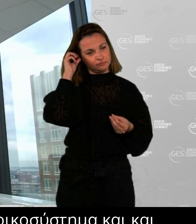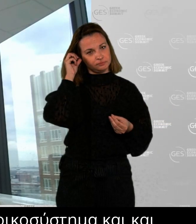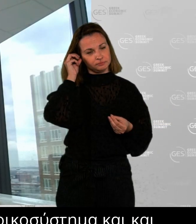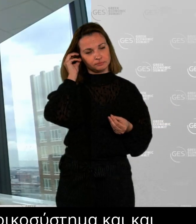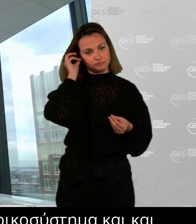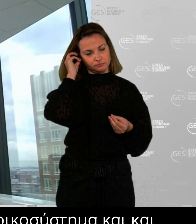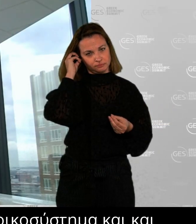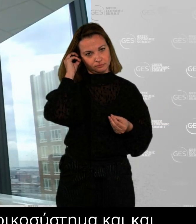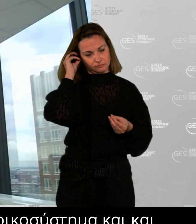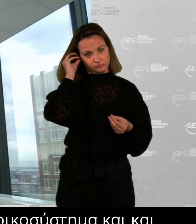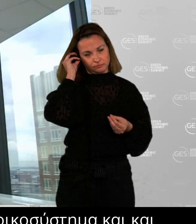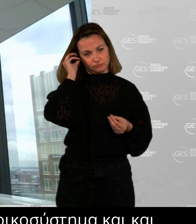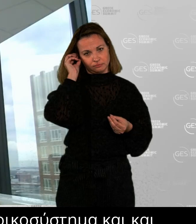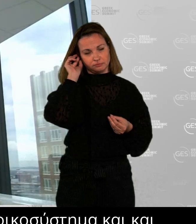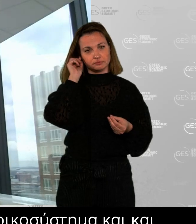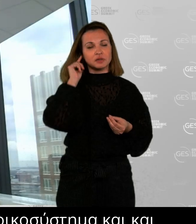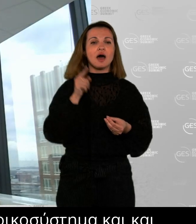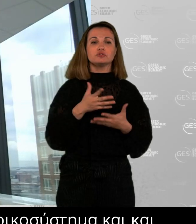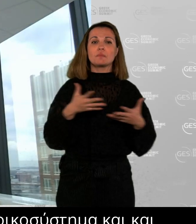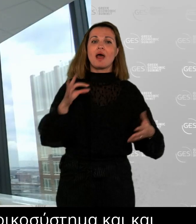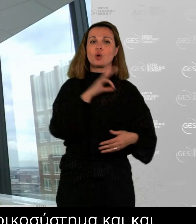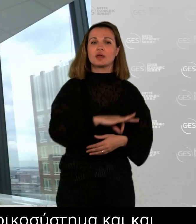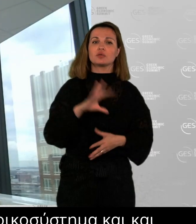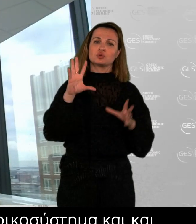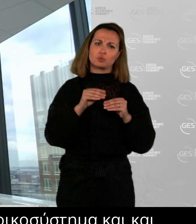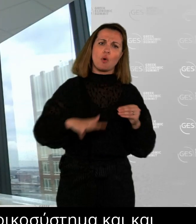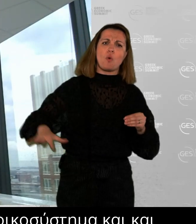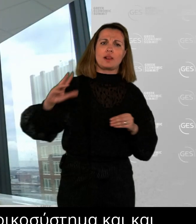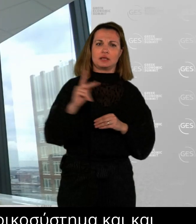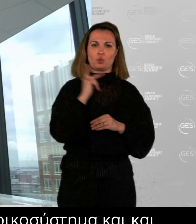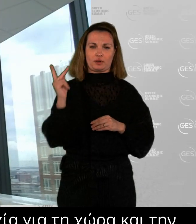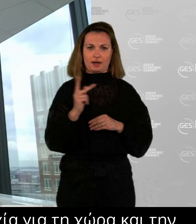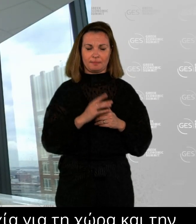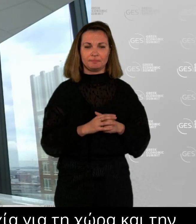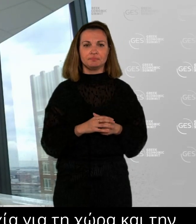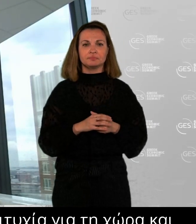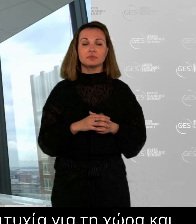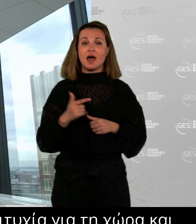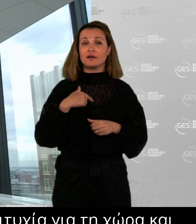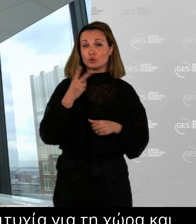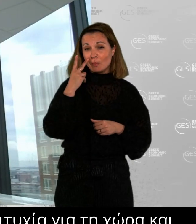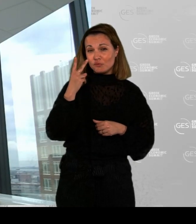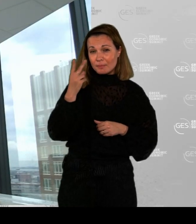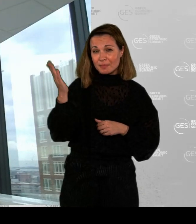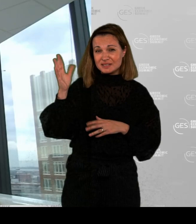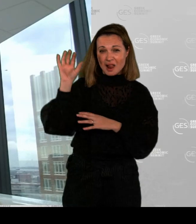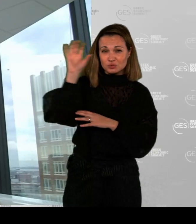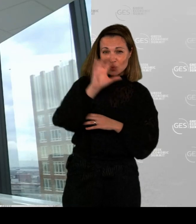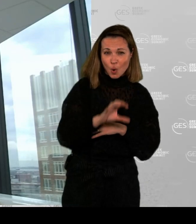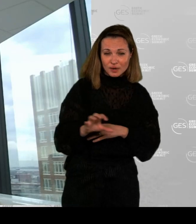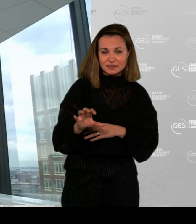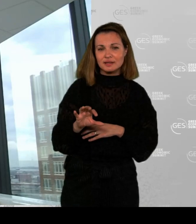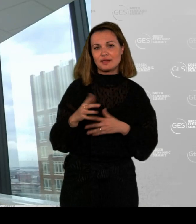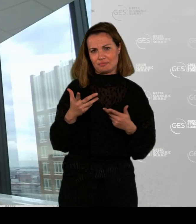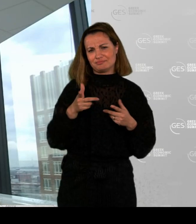το ερευνητικό ιστό, αλλά όσο και για την κοινωνία ολόκληρη. Γιατί πλέον αυτά τα πράγματα που τα βλέπαμε σε άλλες χώρες και κακά τα ψέματα, όταν